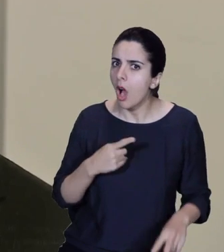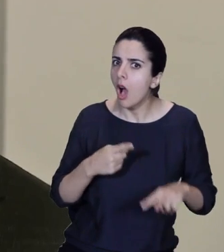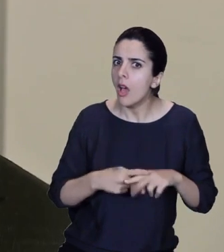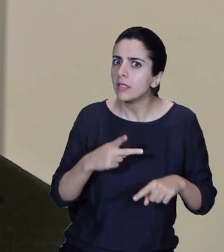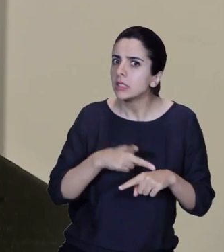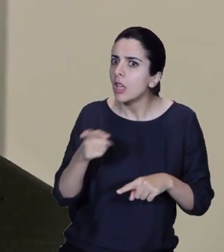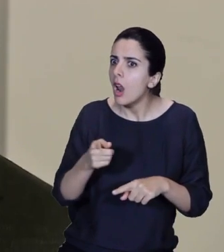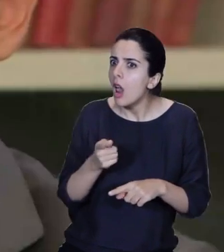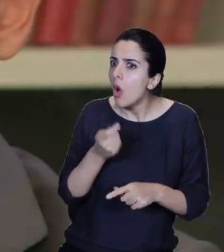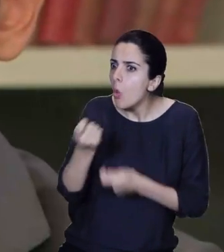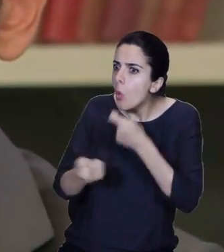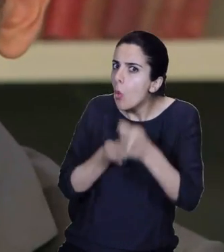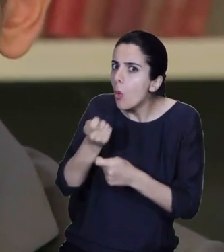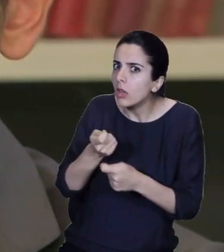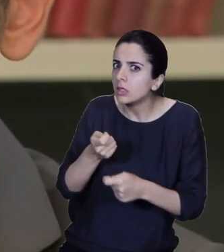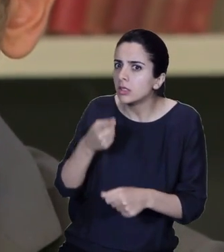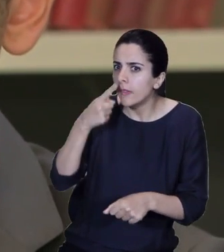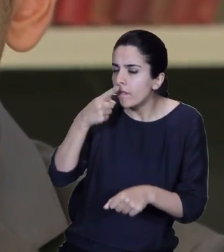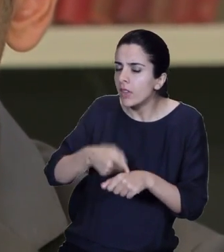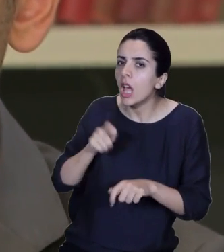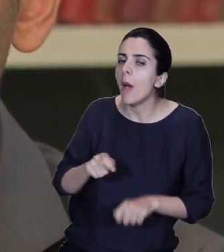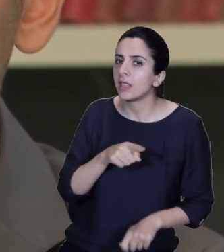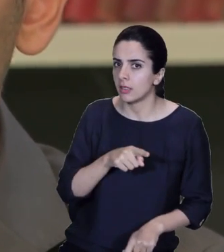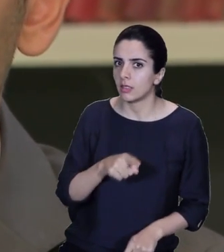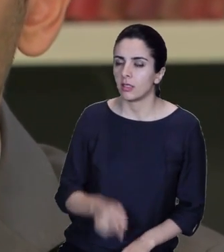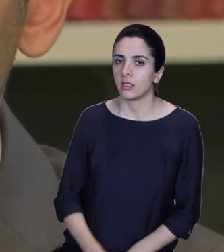Alev Zehra ile uğraşıyor Ömer.